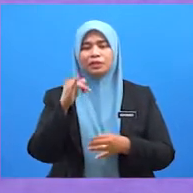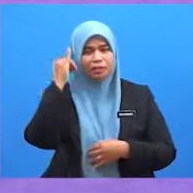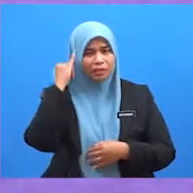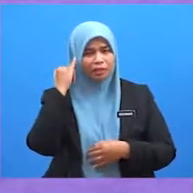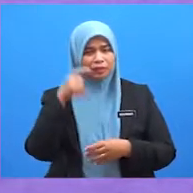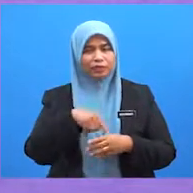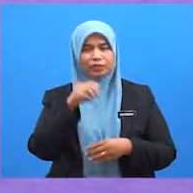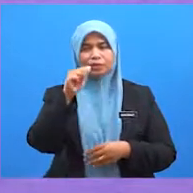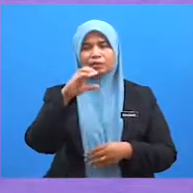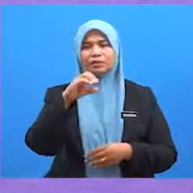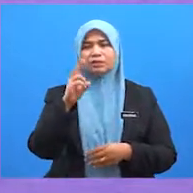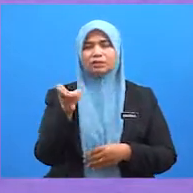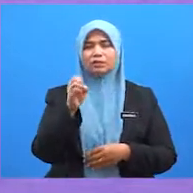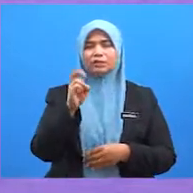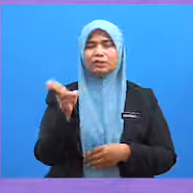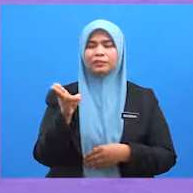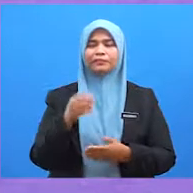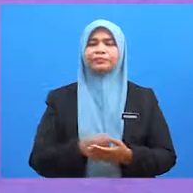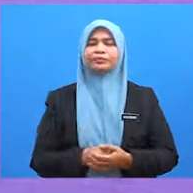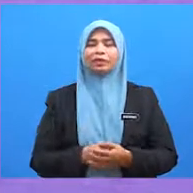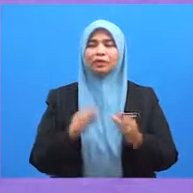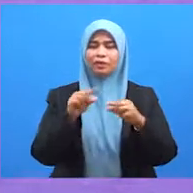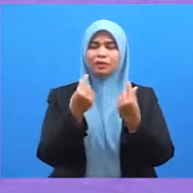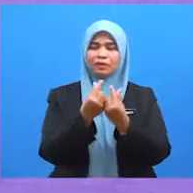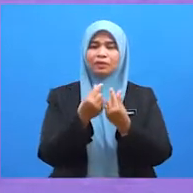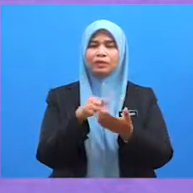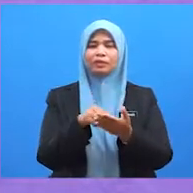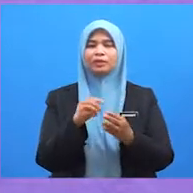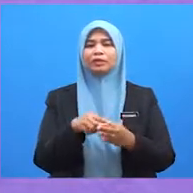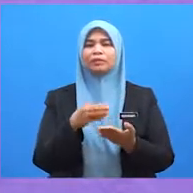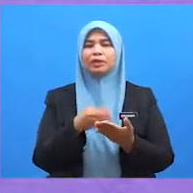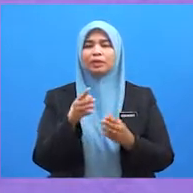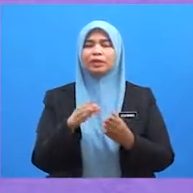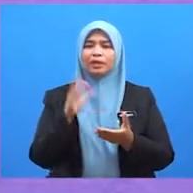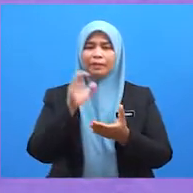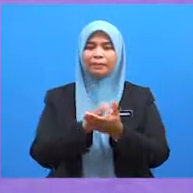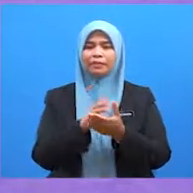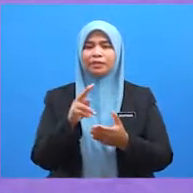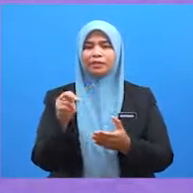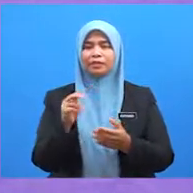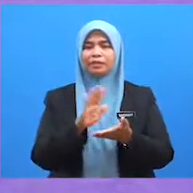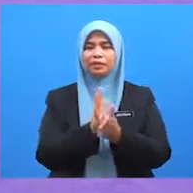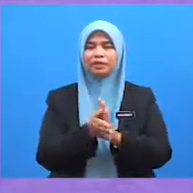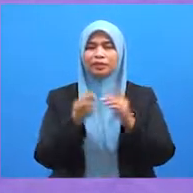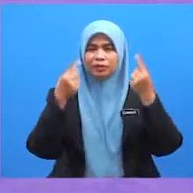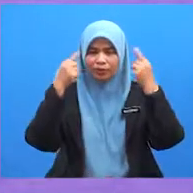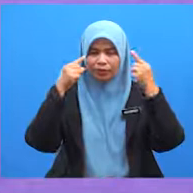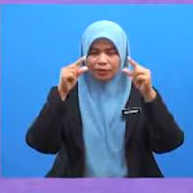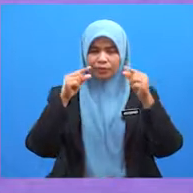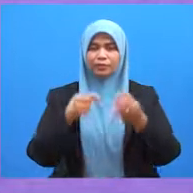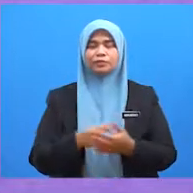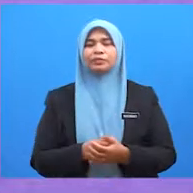Golongan ulama turut diberi kepercayaan menjadi guru-guru di